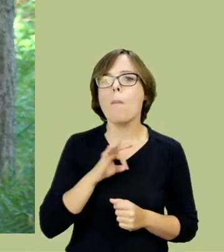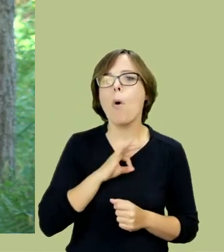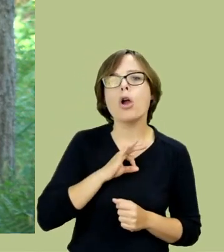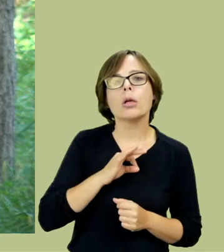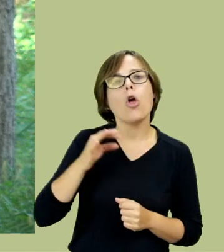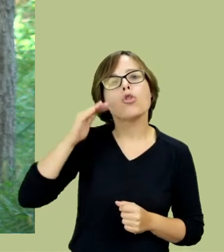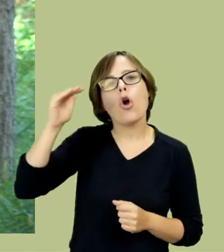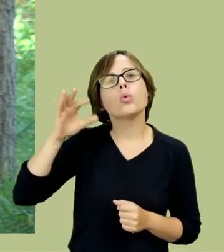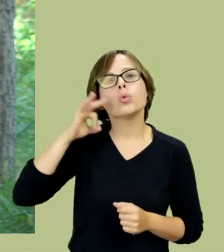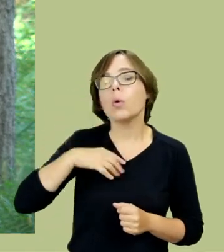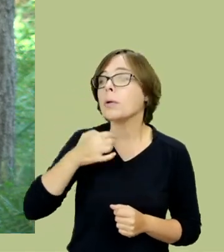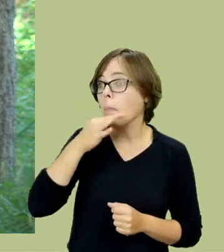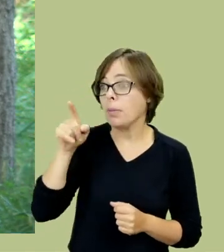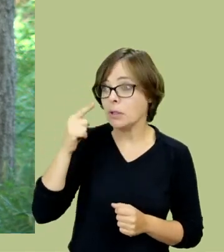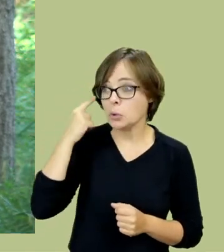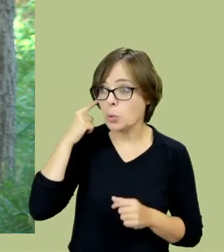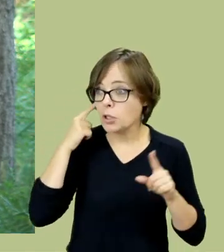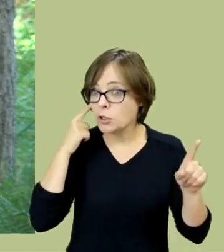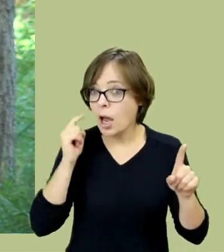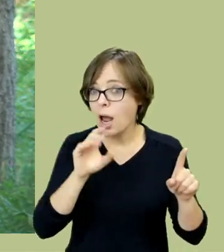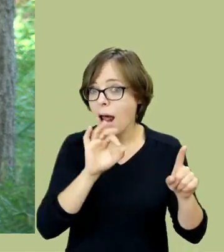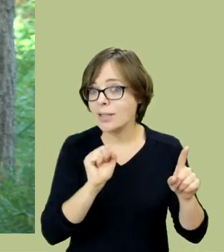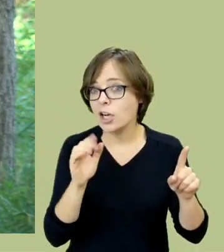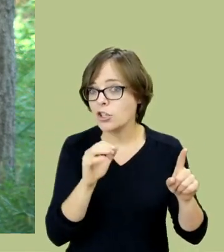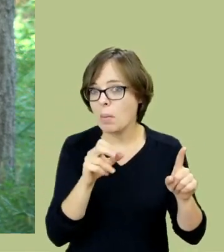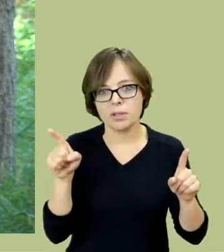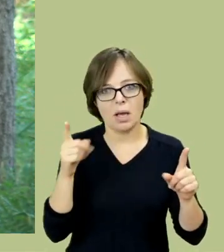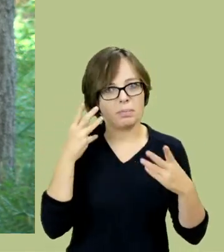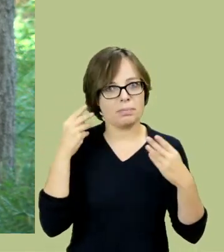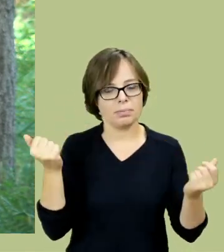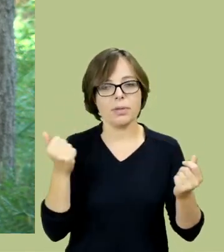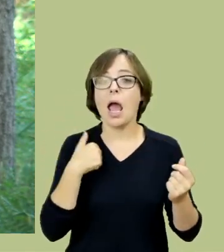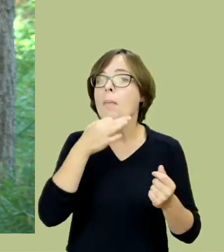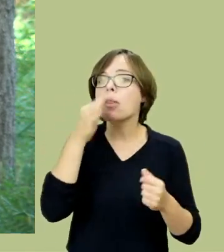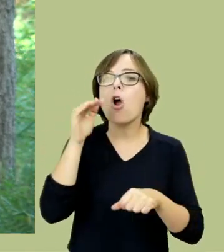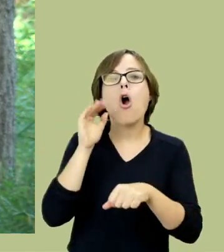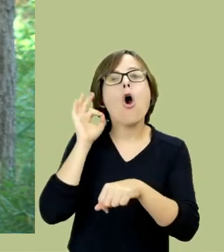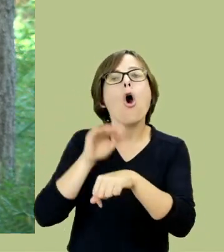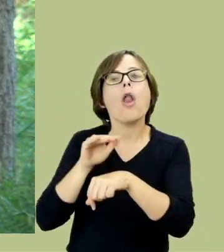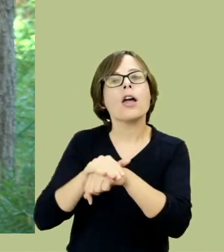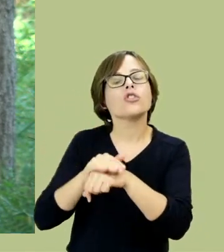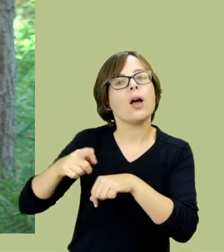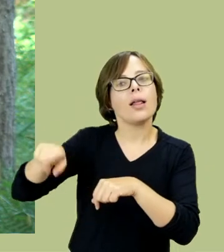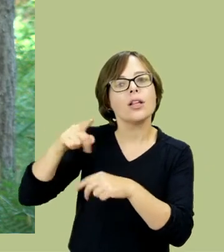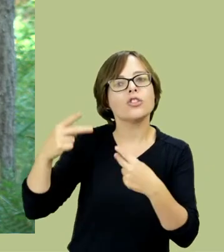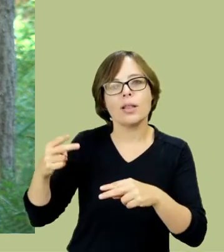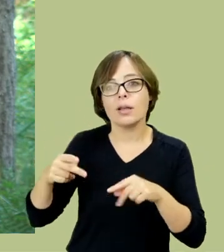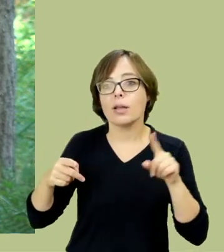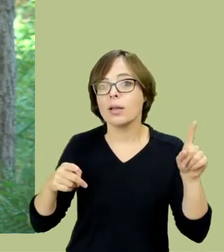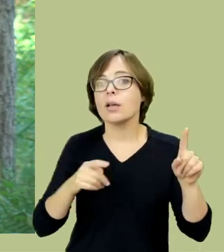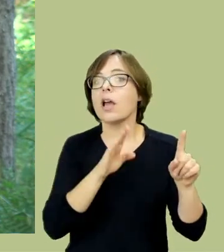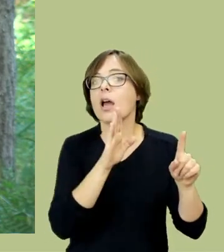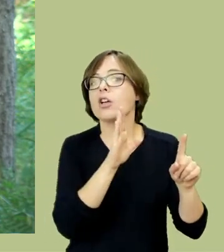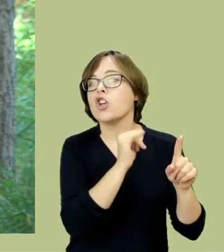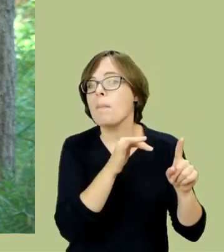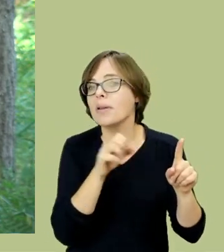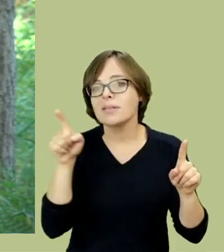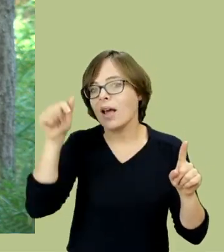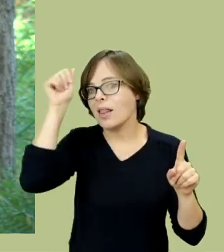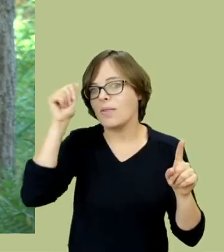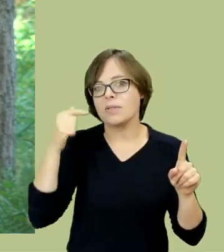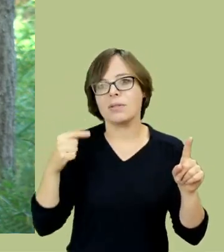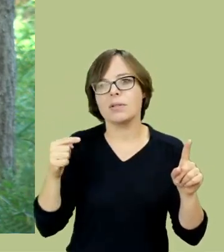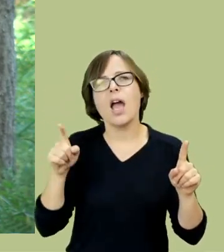nazwiska. Zapytałam koleżanki w redakcji. Nie słyszały nazwiska Szczerbińska, no może ktoś tam, a